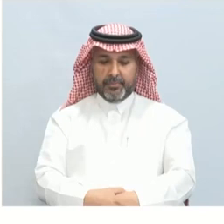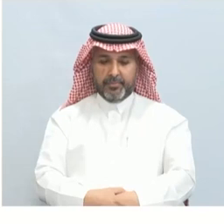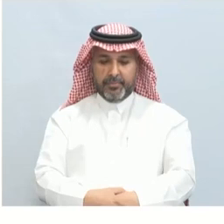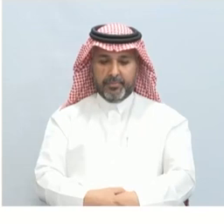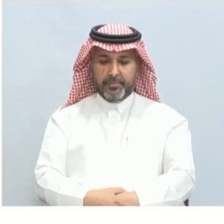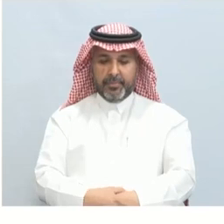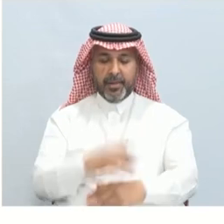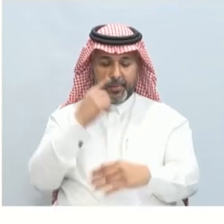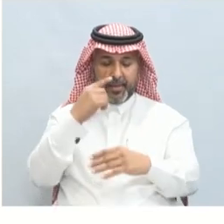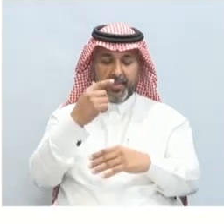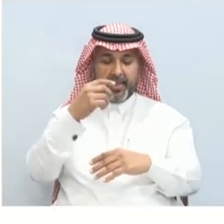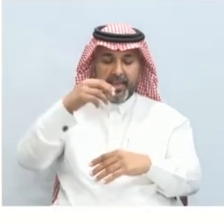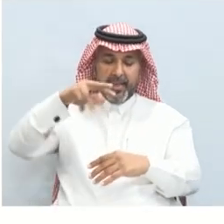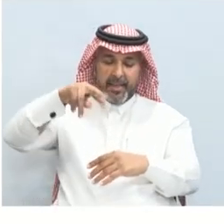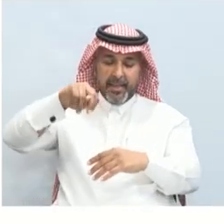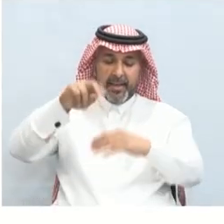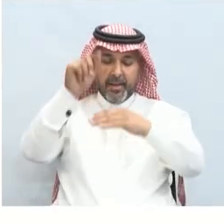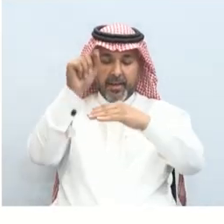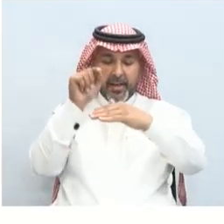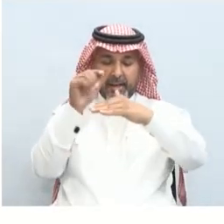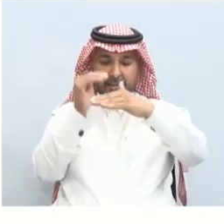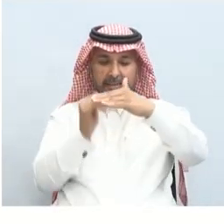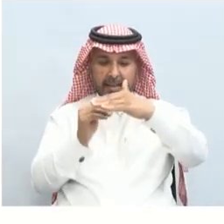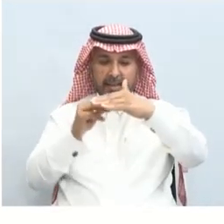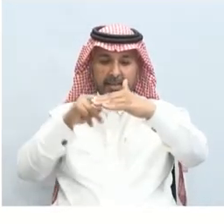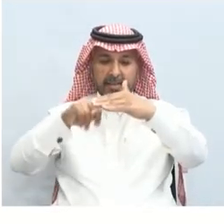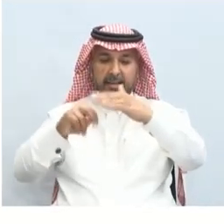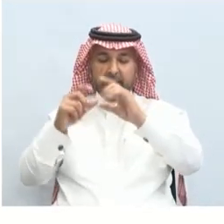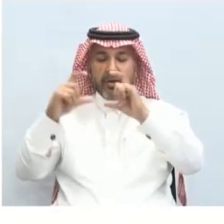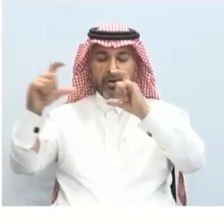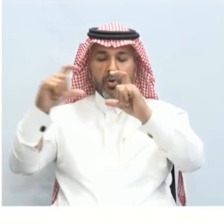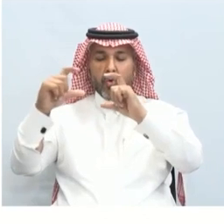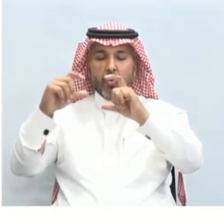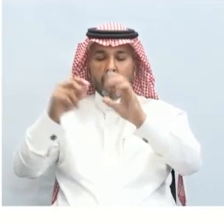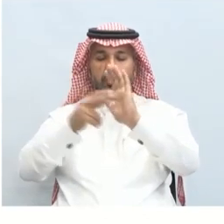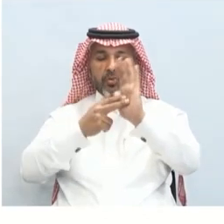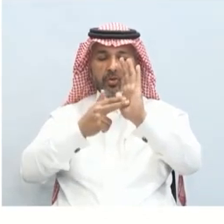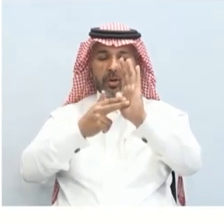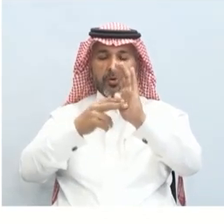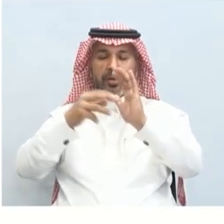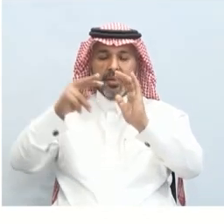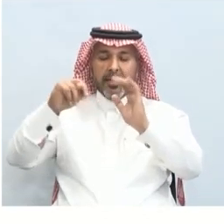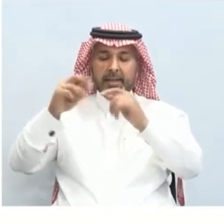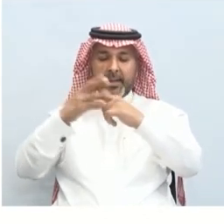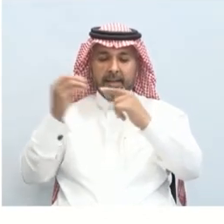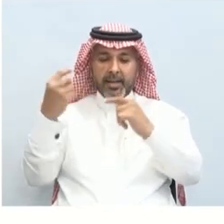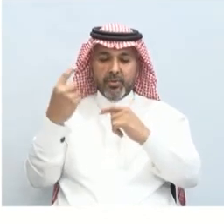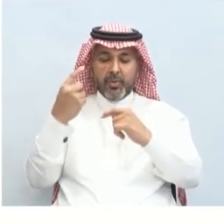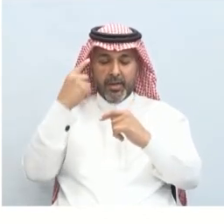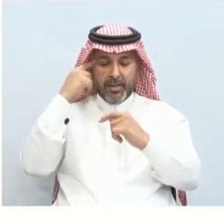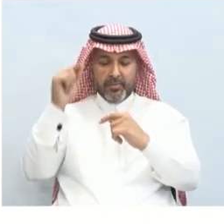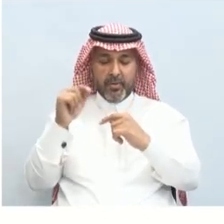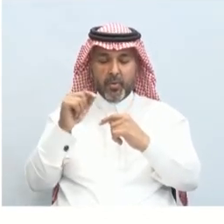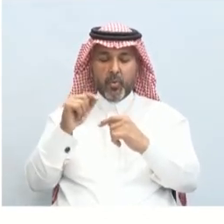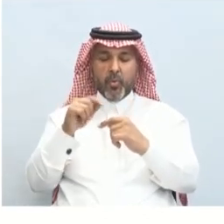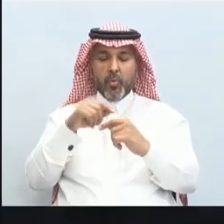امام في السؤال اما اذا حدد لي نقطه مرجعيه قال لك والله في نقطه مرجعيه قاللك ترى الاول جالس جنب